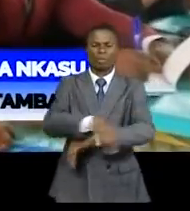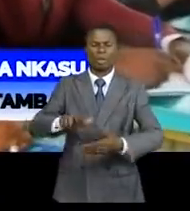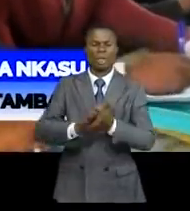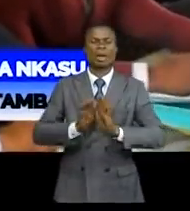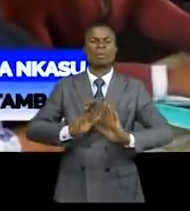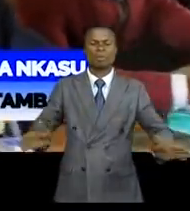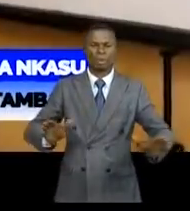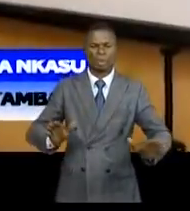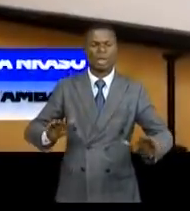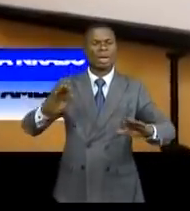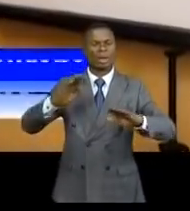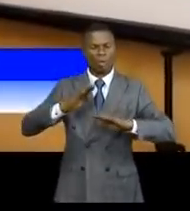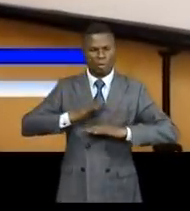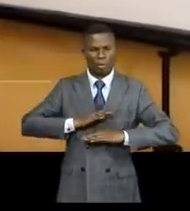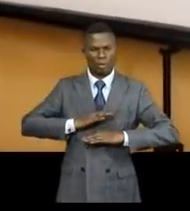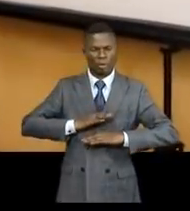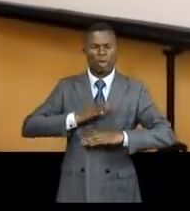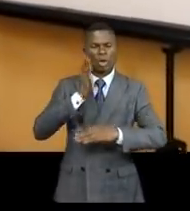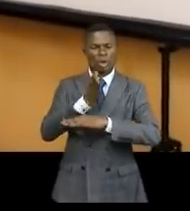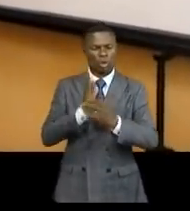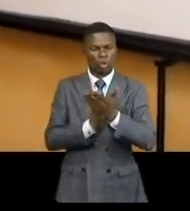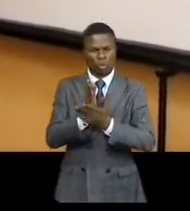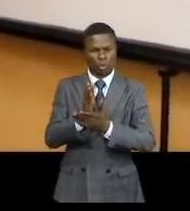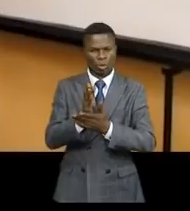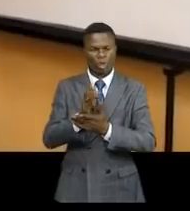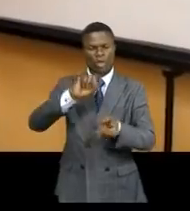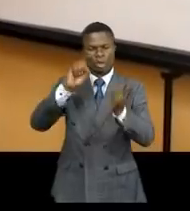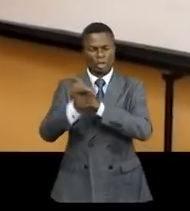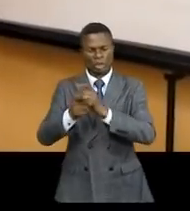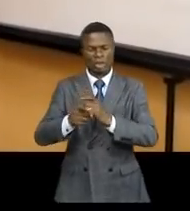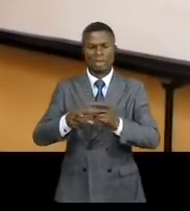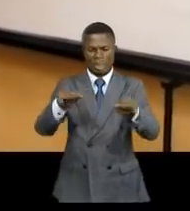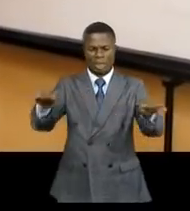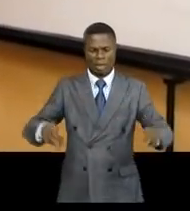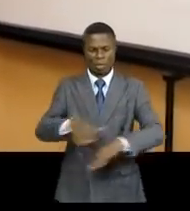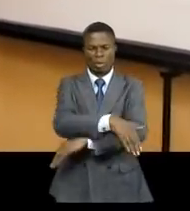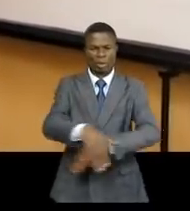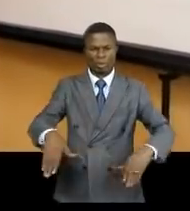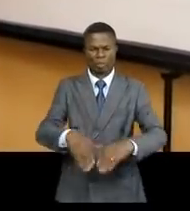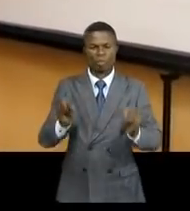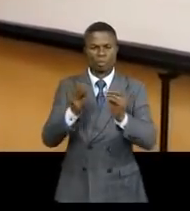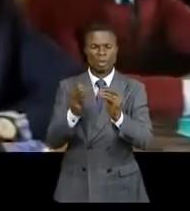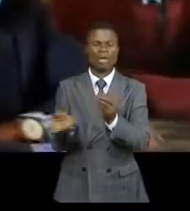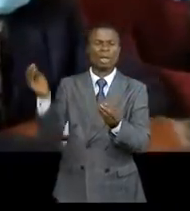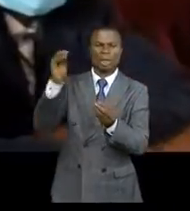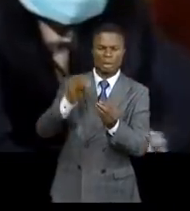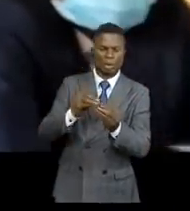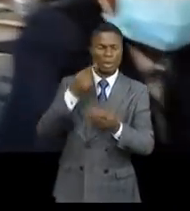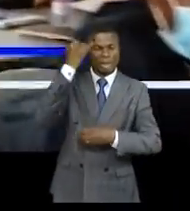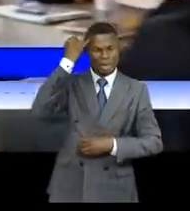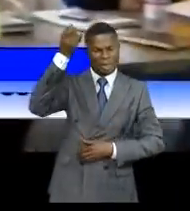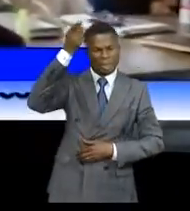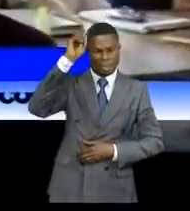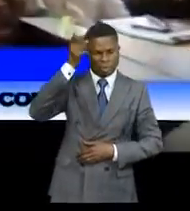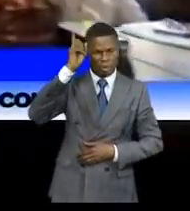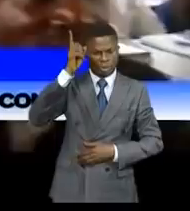à répondre aux nouvelles orientations issues de la réforme foncière. Cet atelier, a-t-il ajouté, vise également